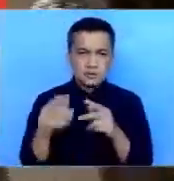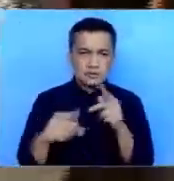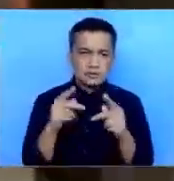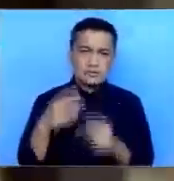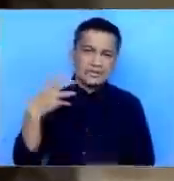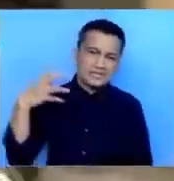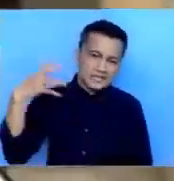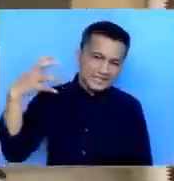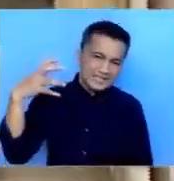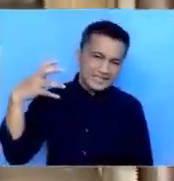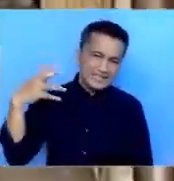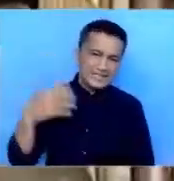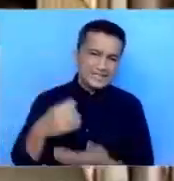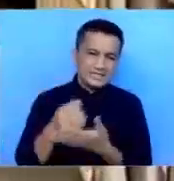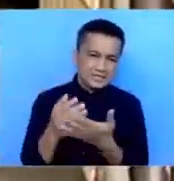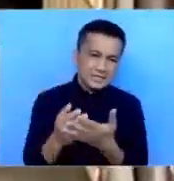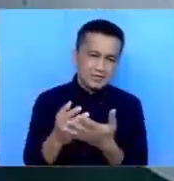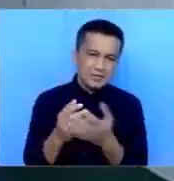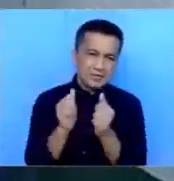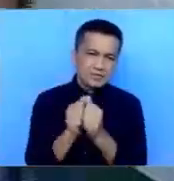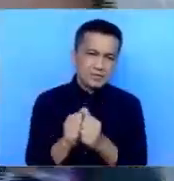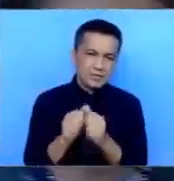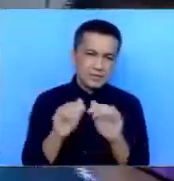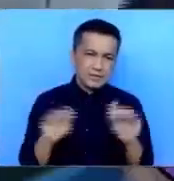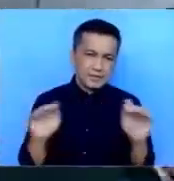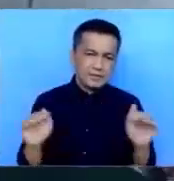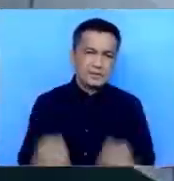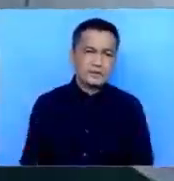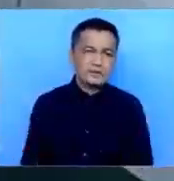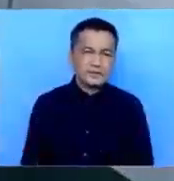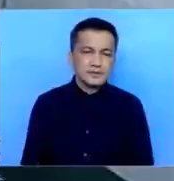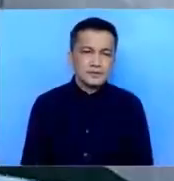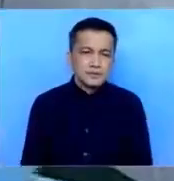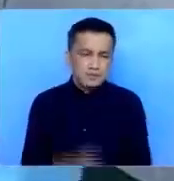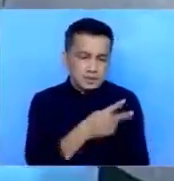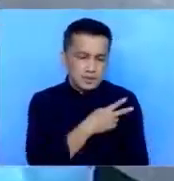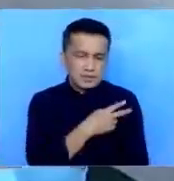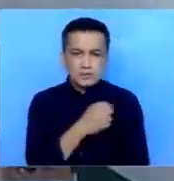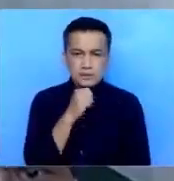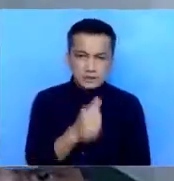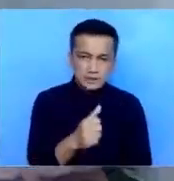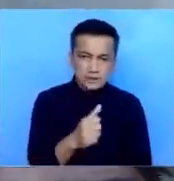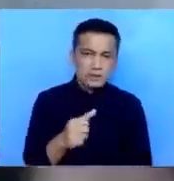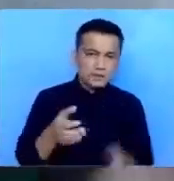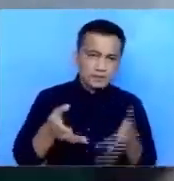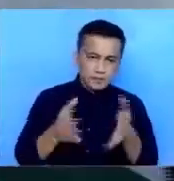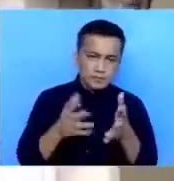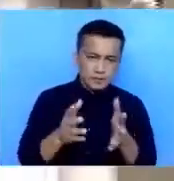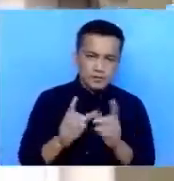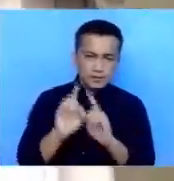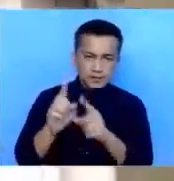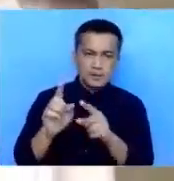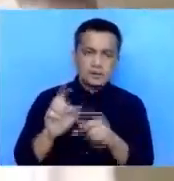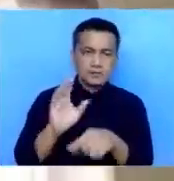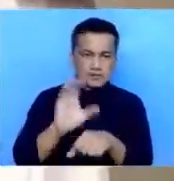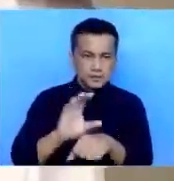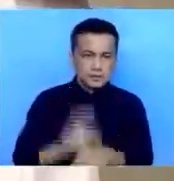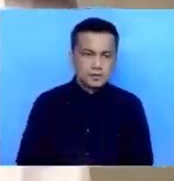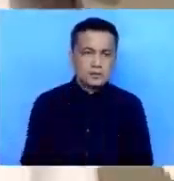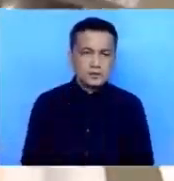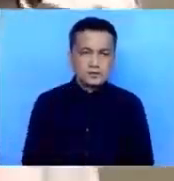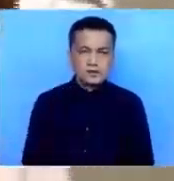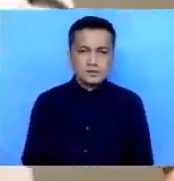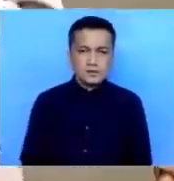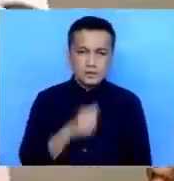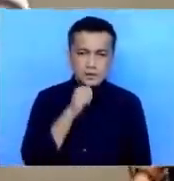Ang iba, may mga kasama pang bata. Bakunado man o hindi, pinapayagan ng magsimba. Para hindi magsiksikan